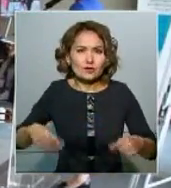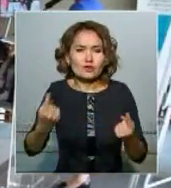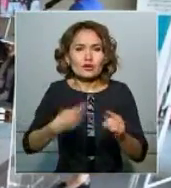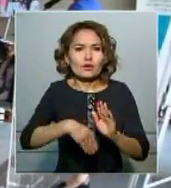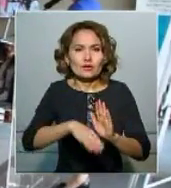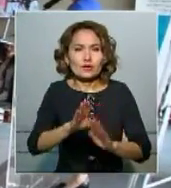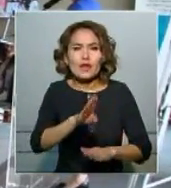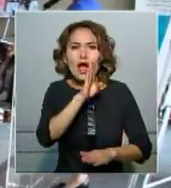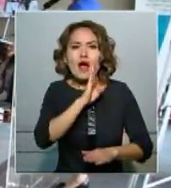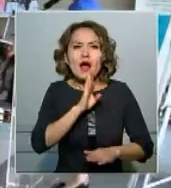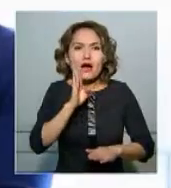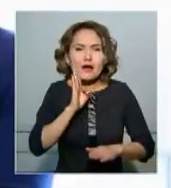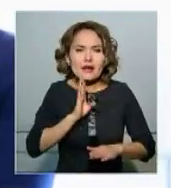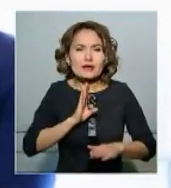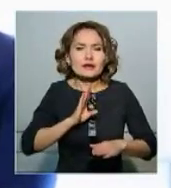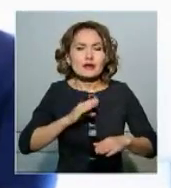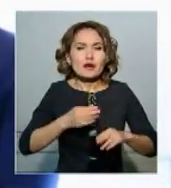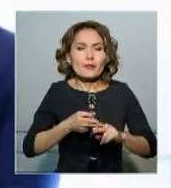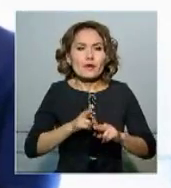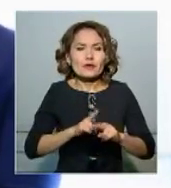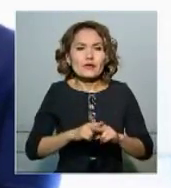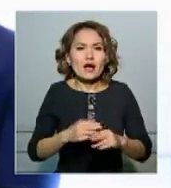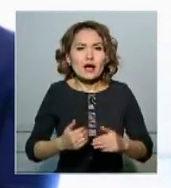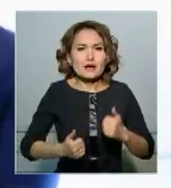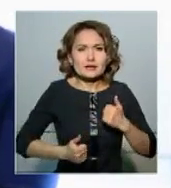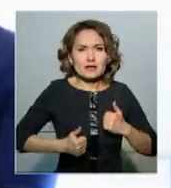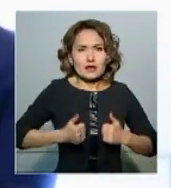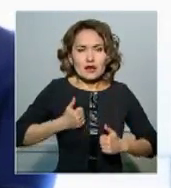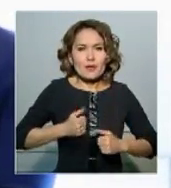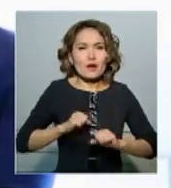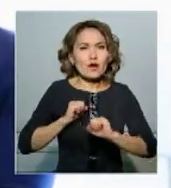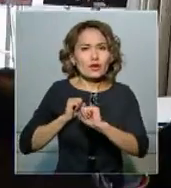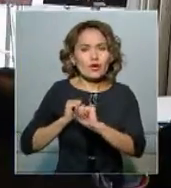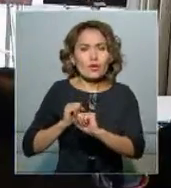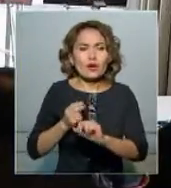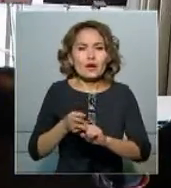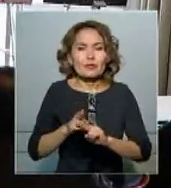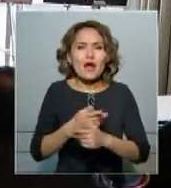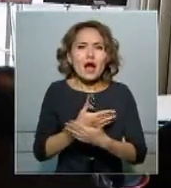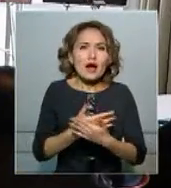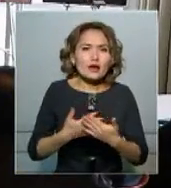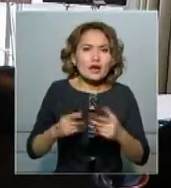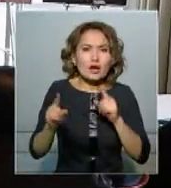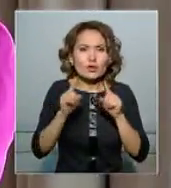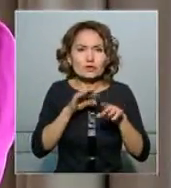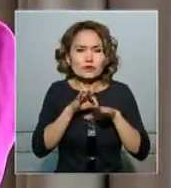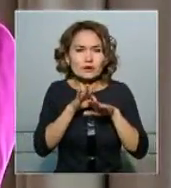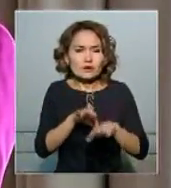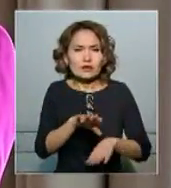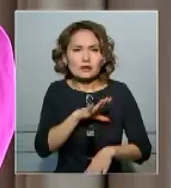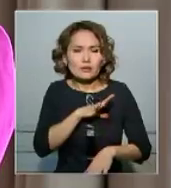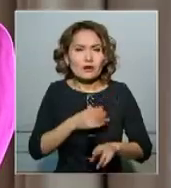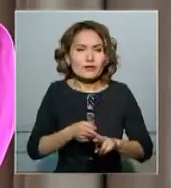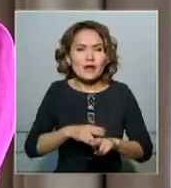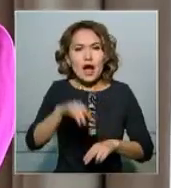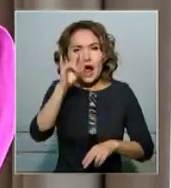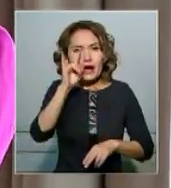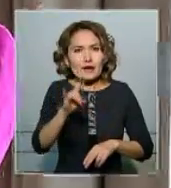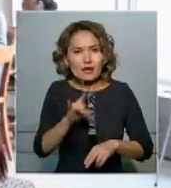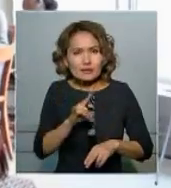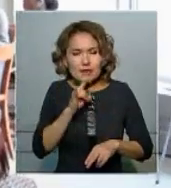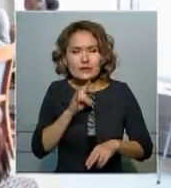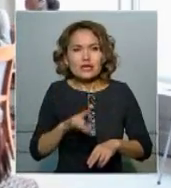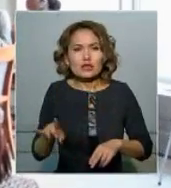Әйелдер мәртебесі жөніндегі комиссияның 60-шы сессиясы аясында түрлі дөңгелек үстелдер және пікір алмасулар жүріп жатыр. Оған Қазақстаннан